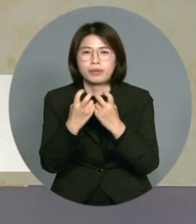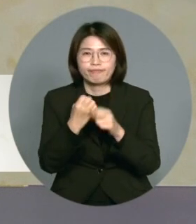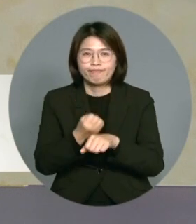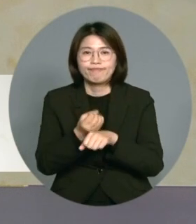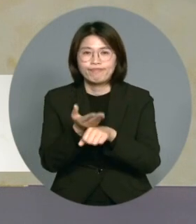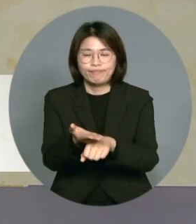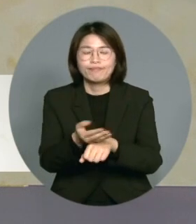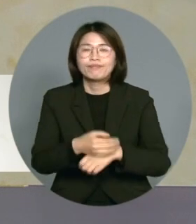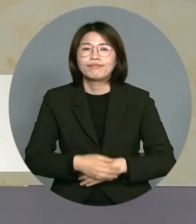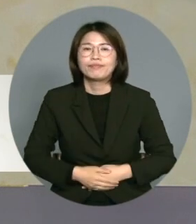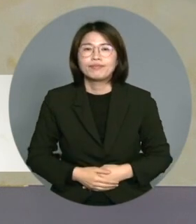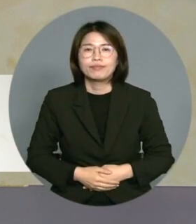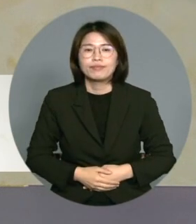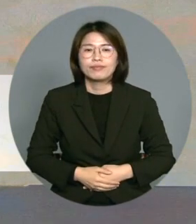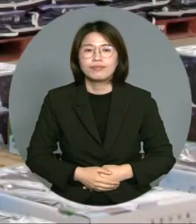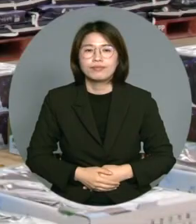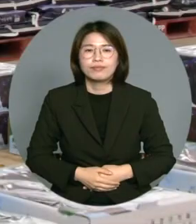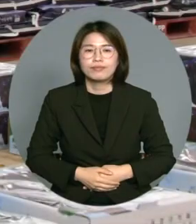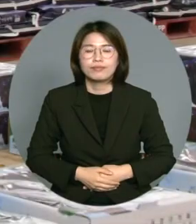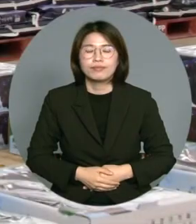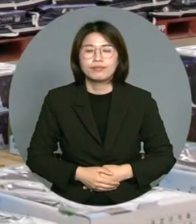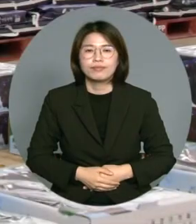기자가 알려드립니다.